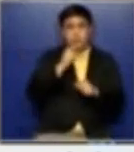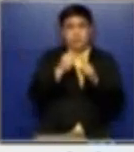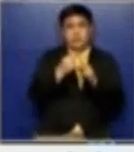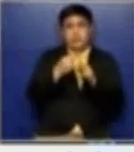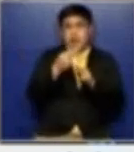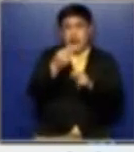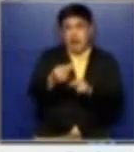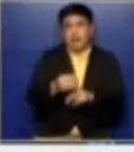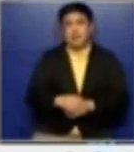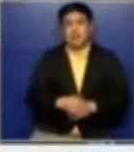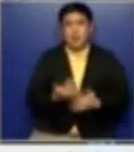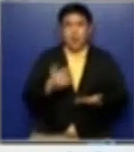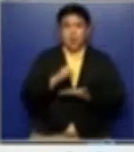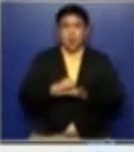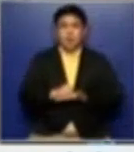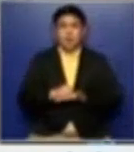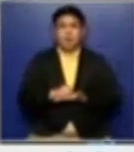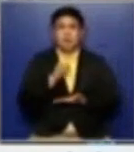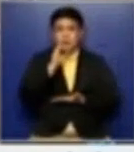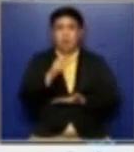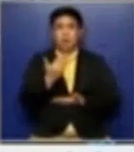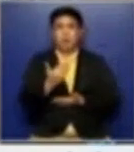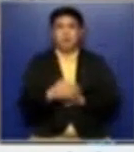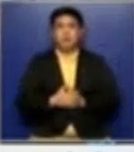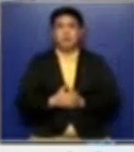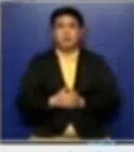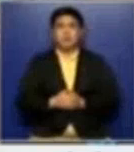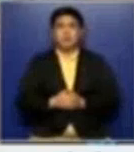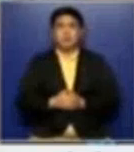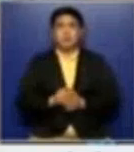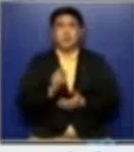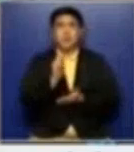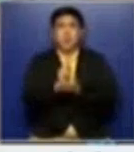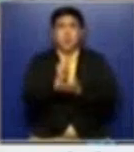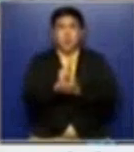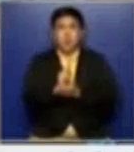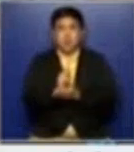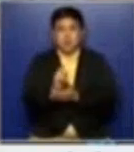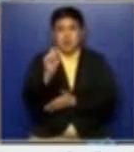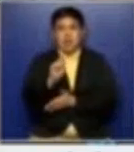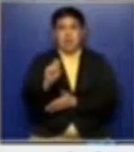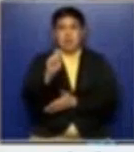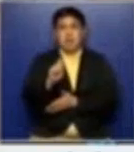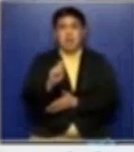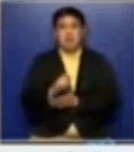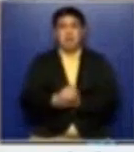ปีหน้าจะจองไว้ขอตั้งฮะบอกล่วงหน้าเลยนักกู้แห่งภาคพื้นเอเชียแปซิฟิก